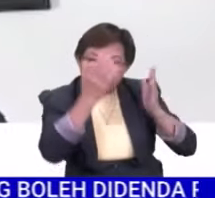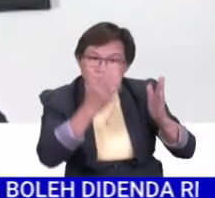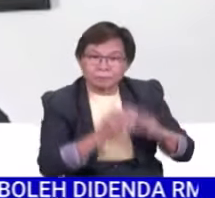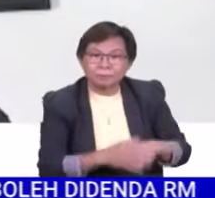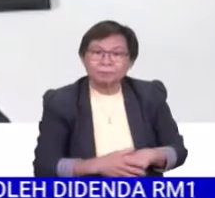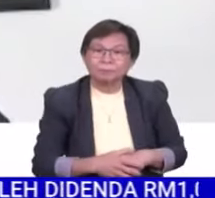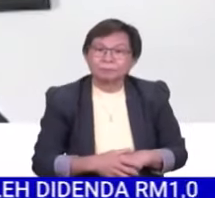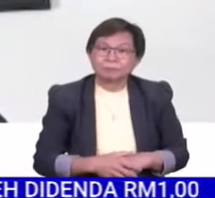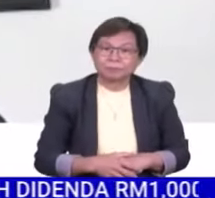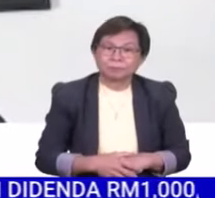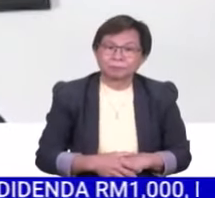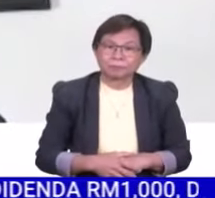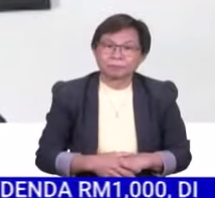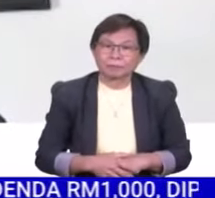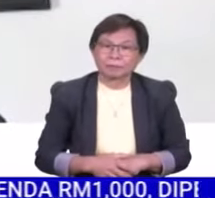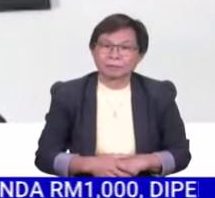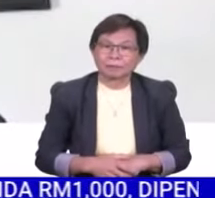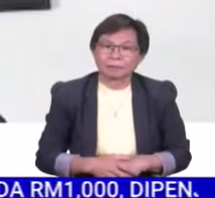Jadi,